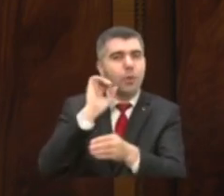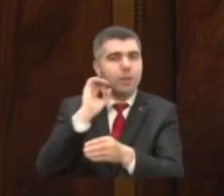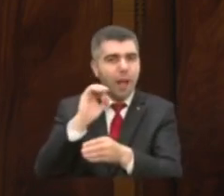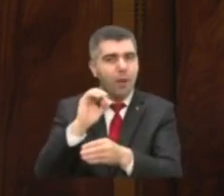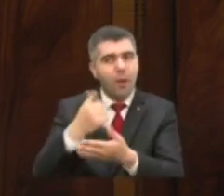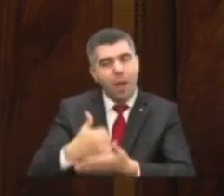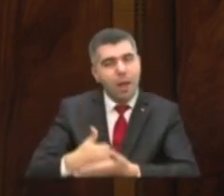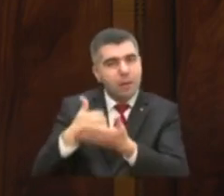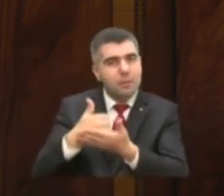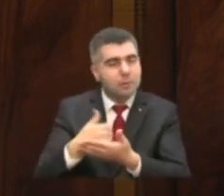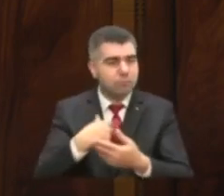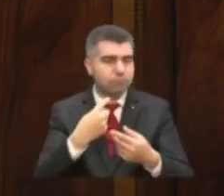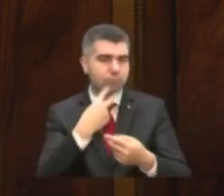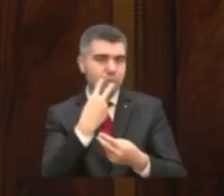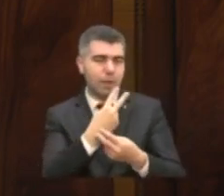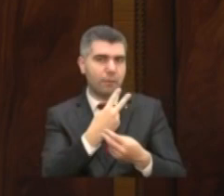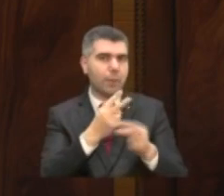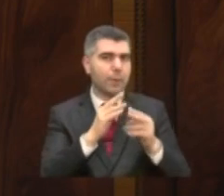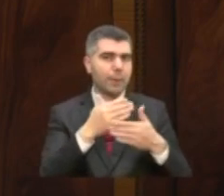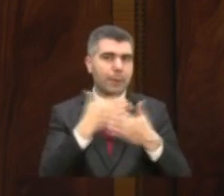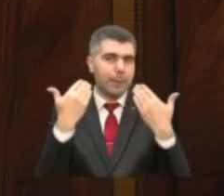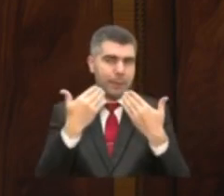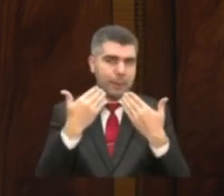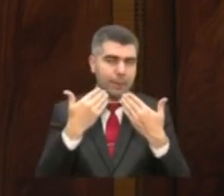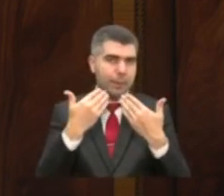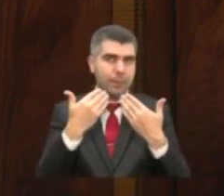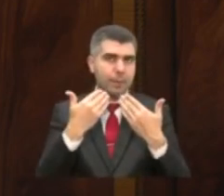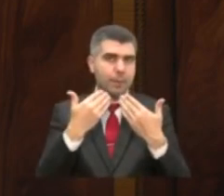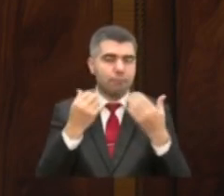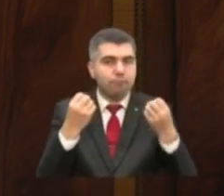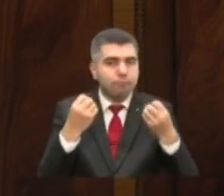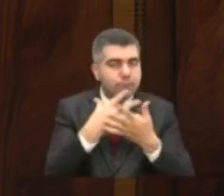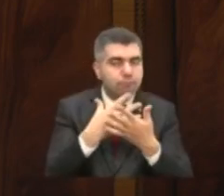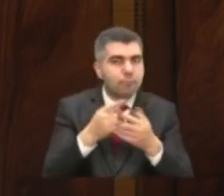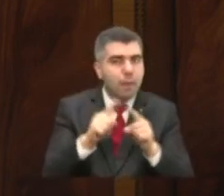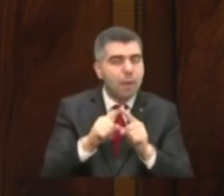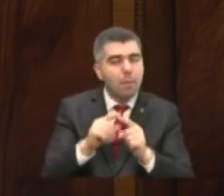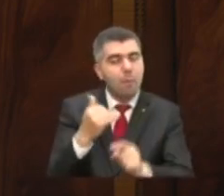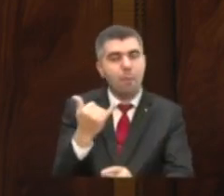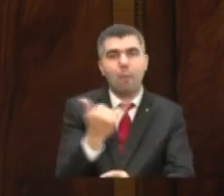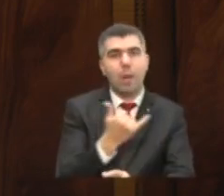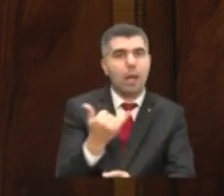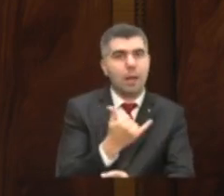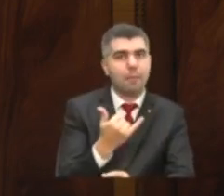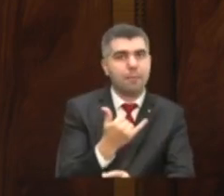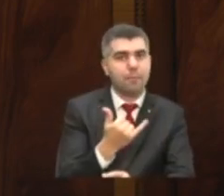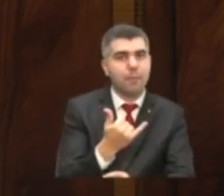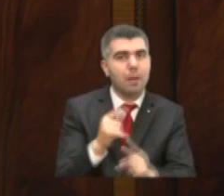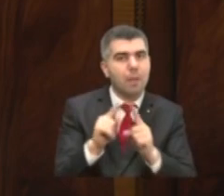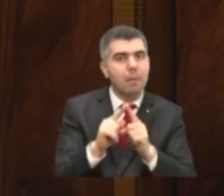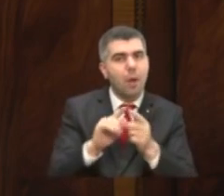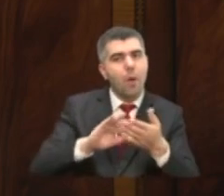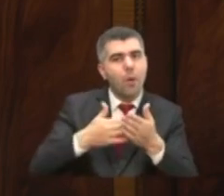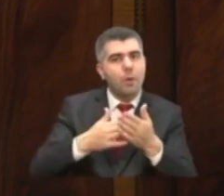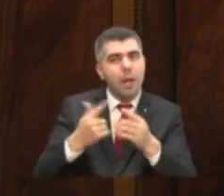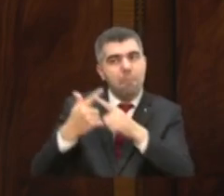نجد أثر لهذا المليار. ولهذا يجب أن ننبه لشيء دقيق، لا يجب أن نخلط ما بين